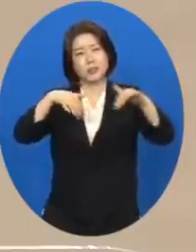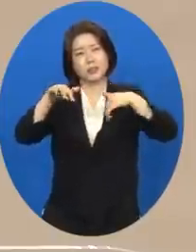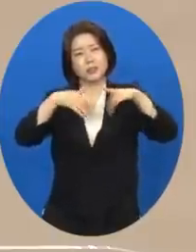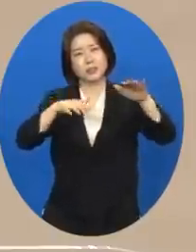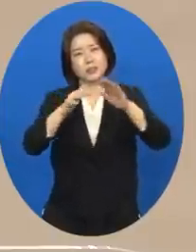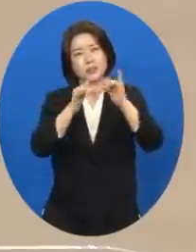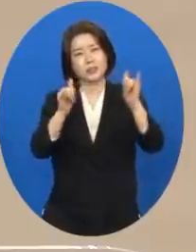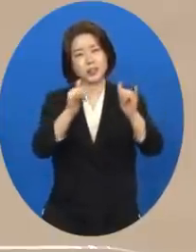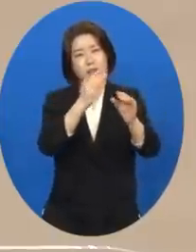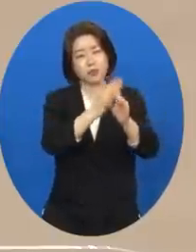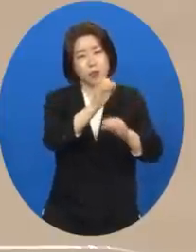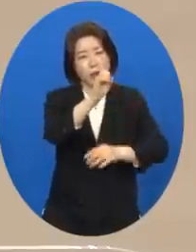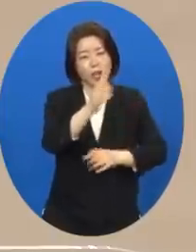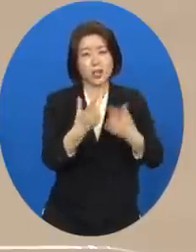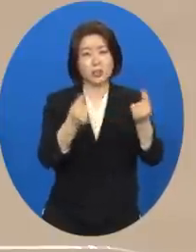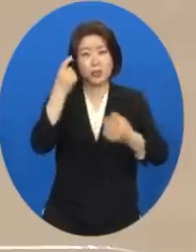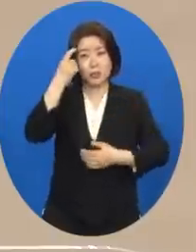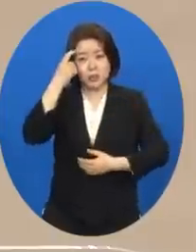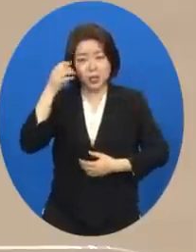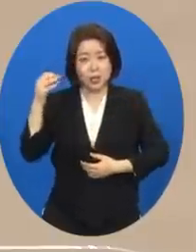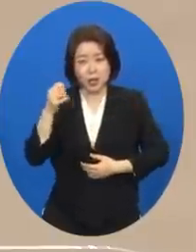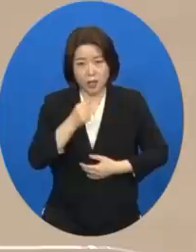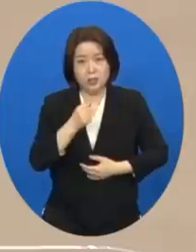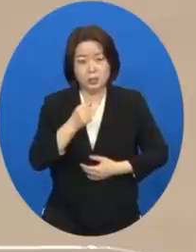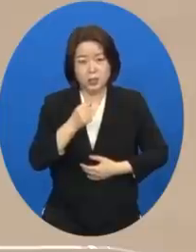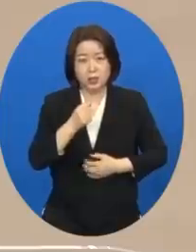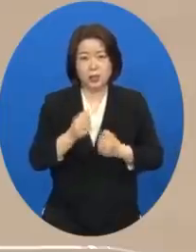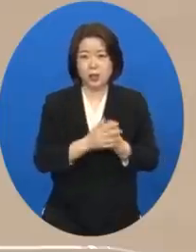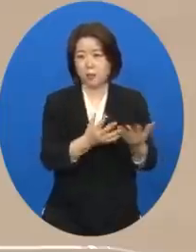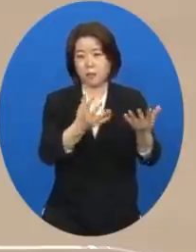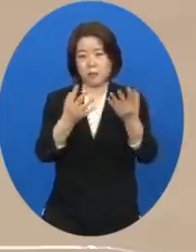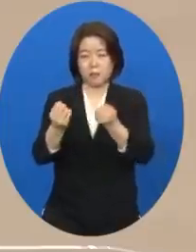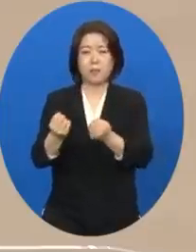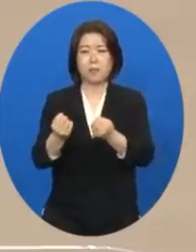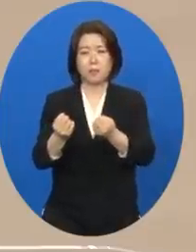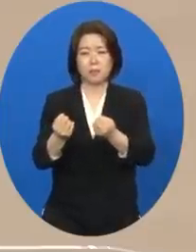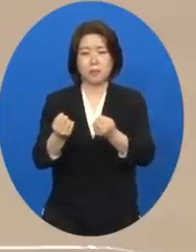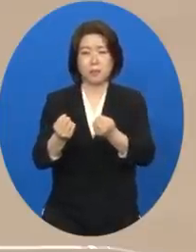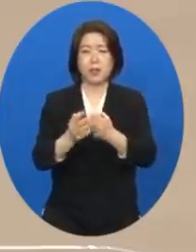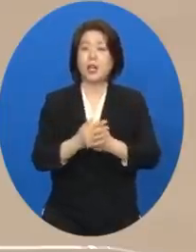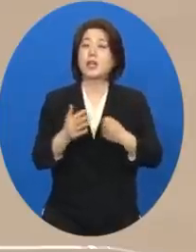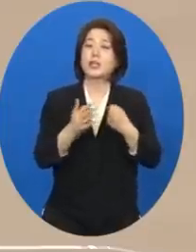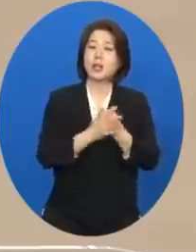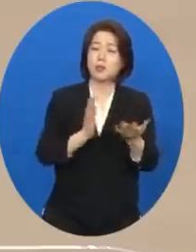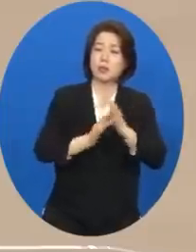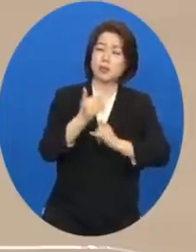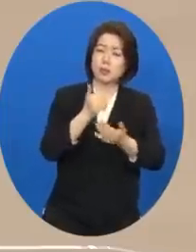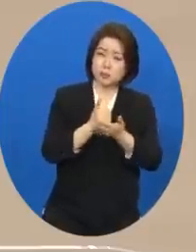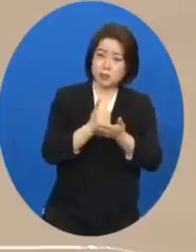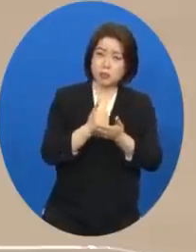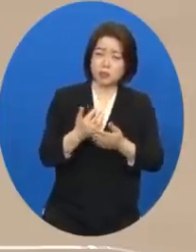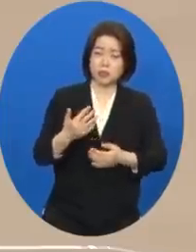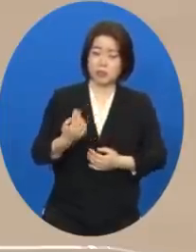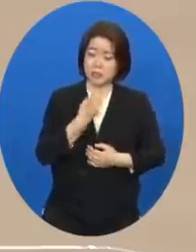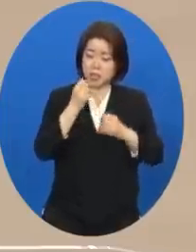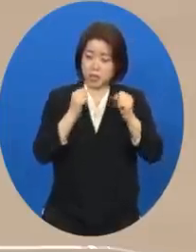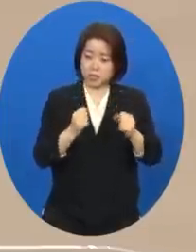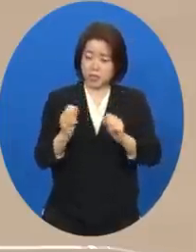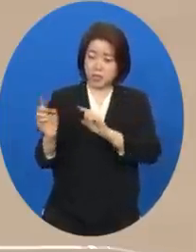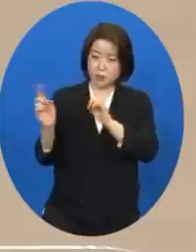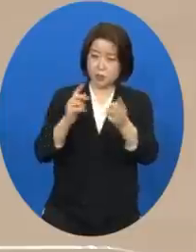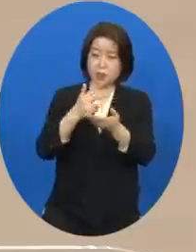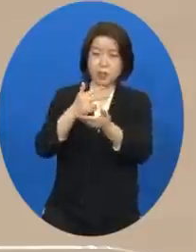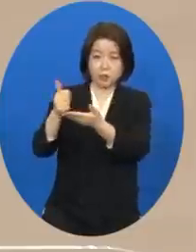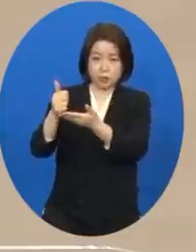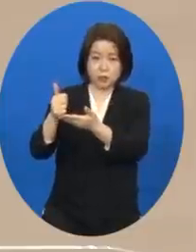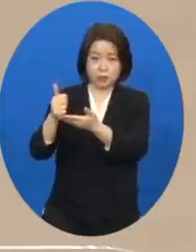보듯이 그렇게 보고 지나는 사랑이 많은 거예요 그러니까 예수님이 살아 키스는 부활의 주님